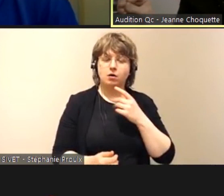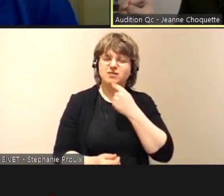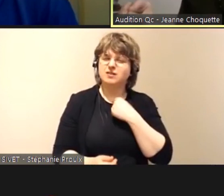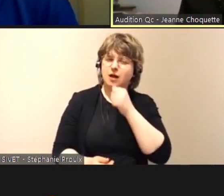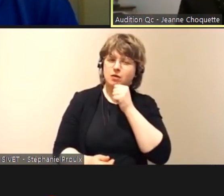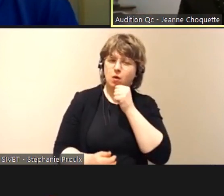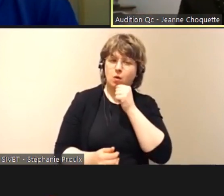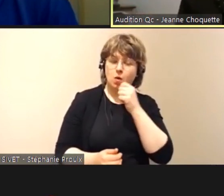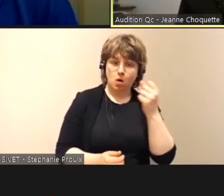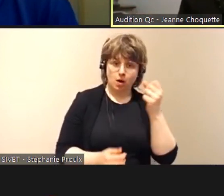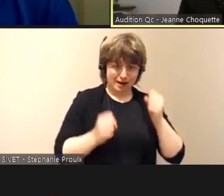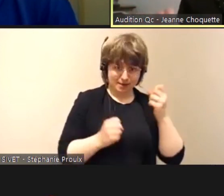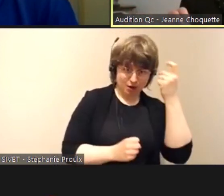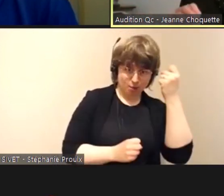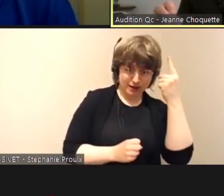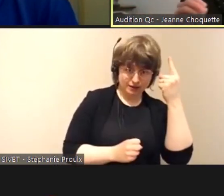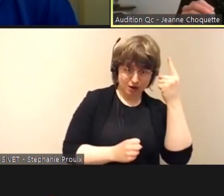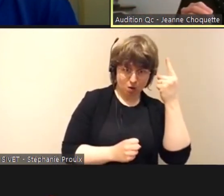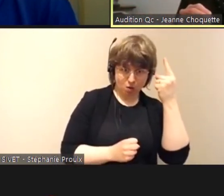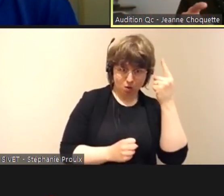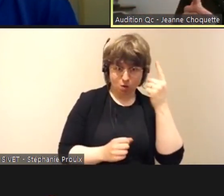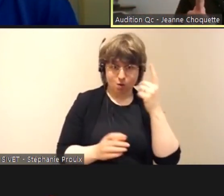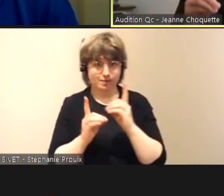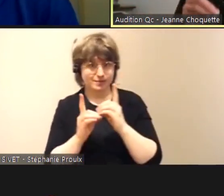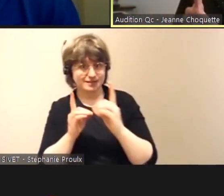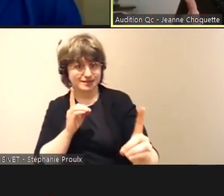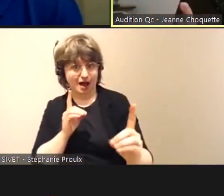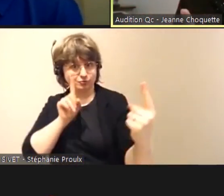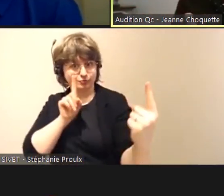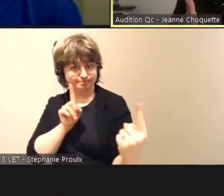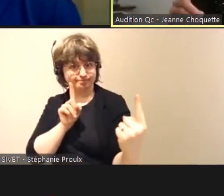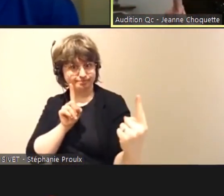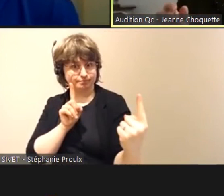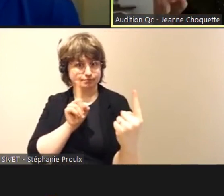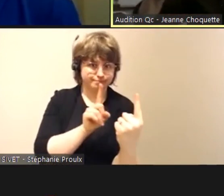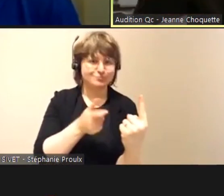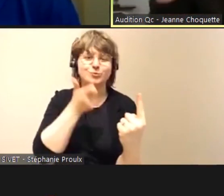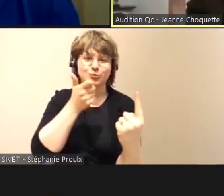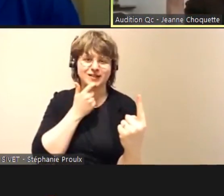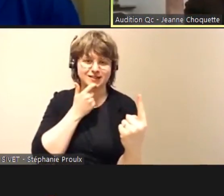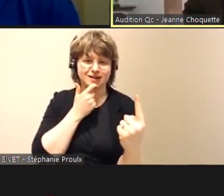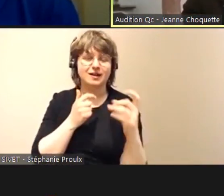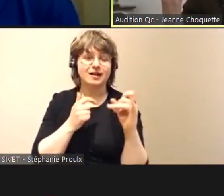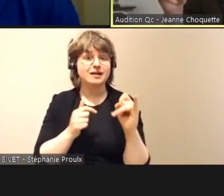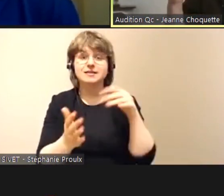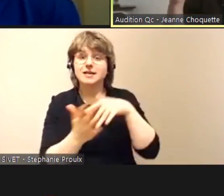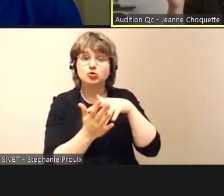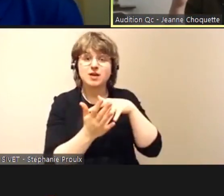de compréhension et la distance de son intervenant. Donc, on peut penser que les étudiants en arrière